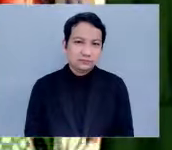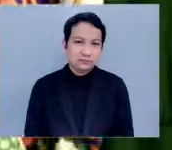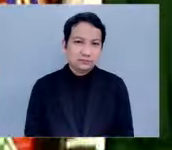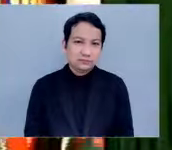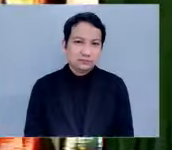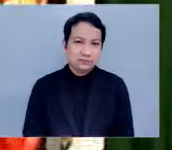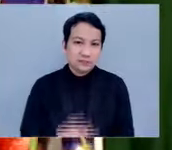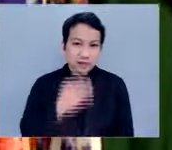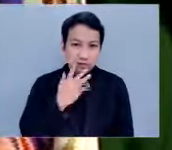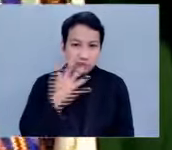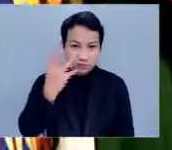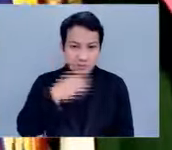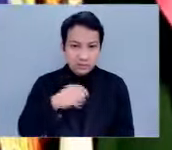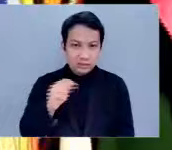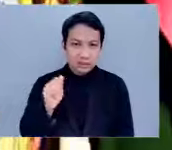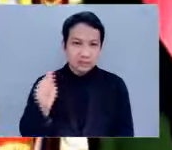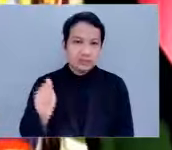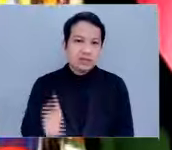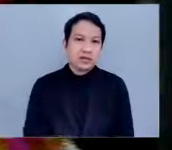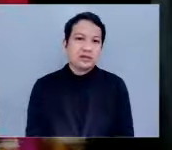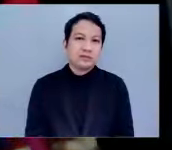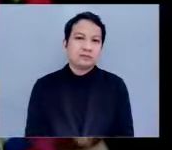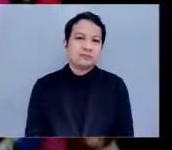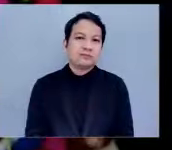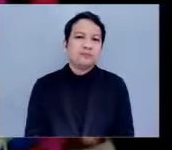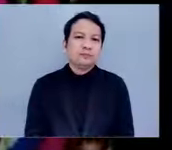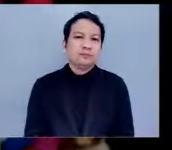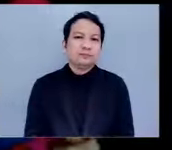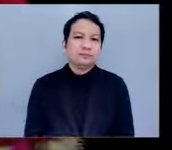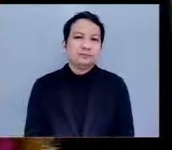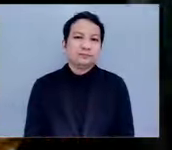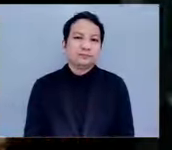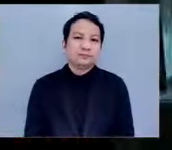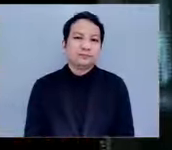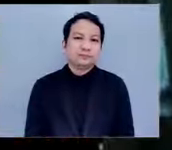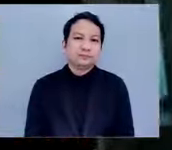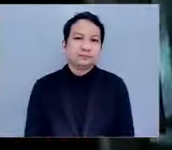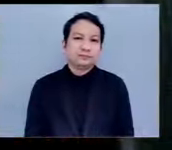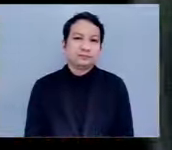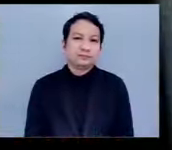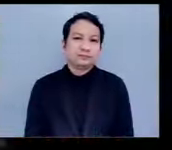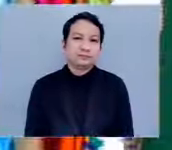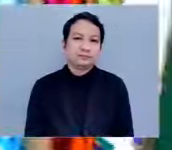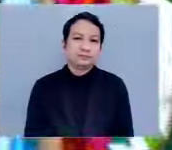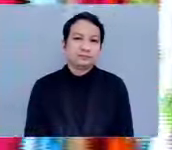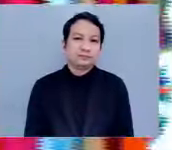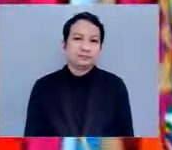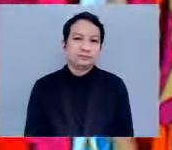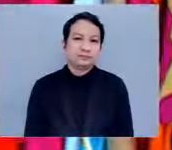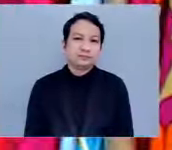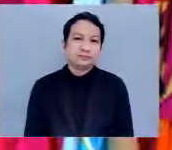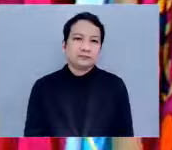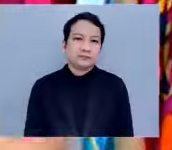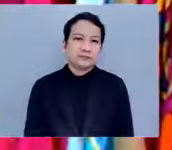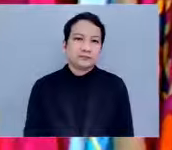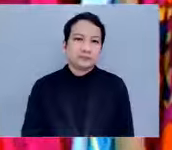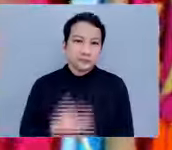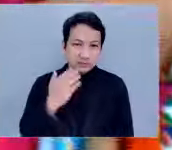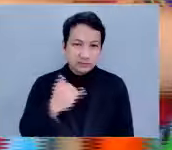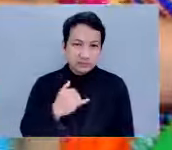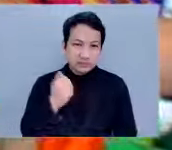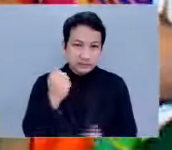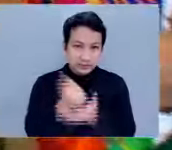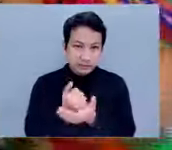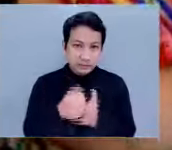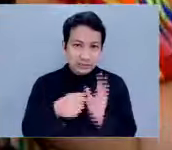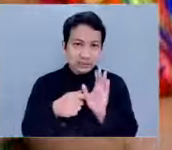kulay, kasi no? Kulay mo. Ang tsaka ng buhay ko. Ganda. Ang ganda ng mga prints. Pagka may mga tatak, bigay yan. Bigay lang